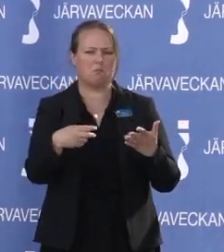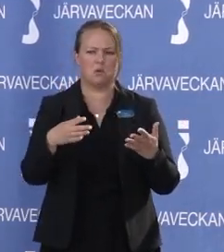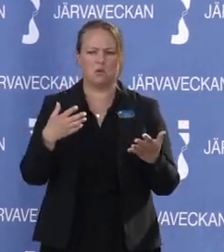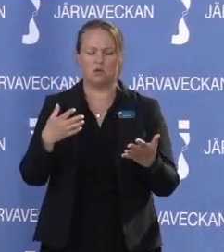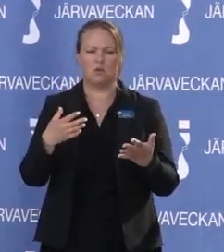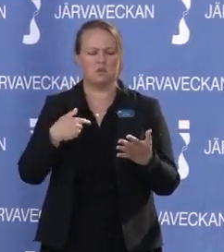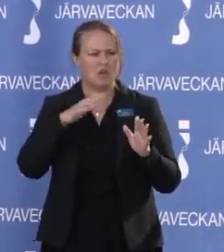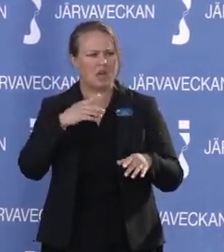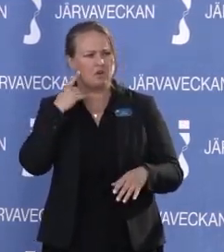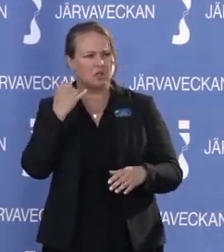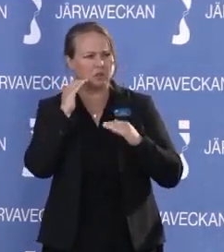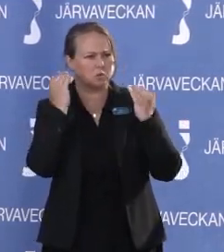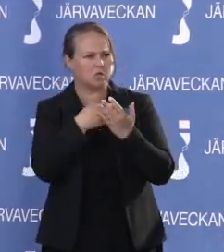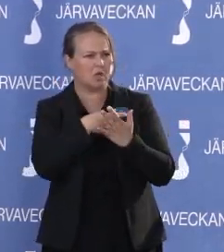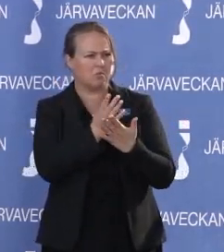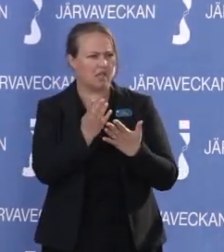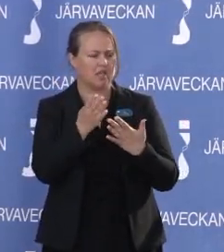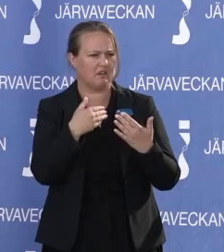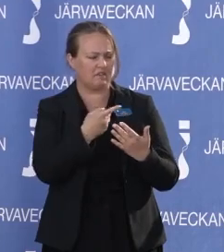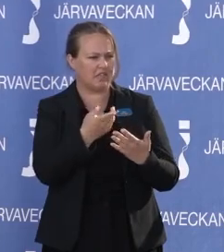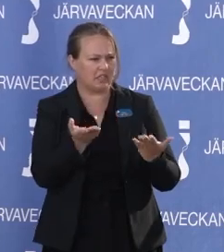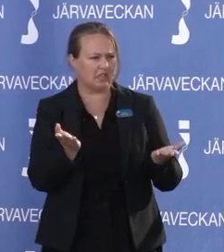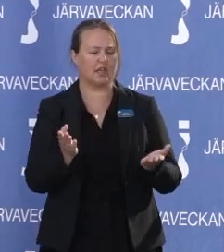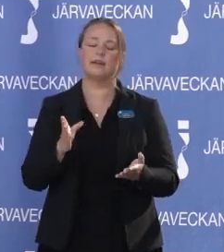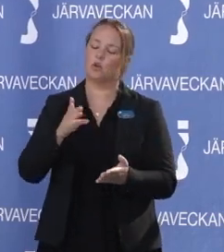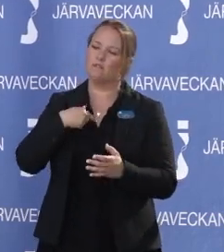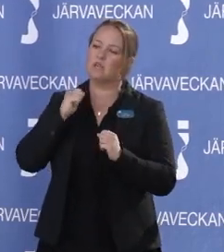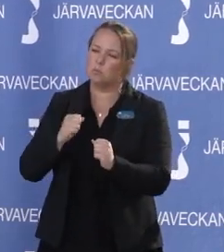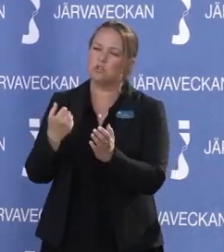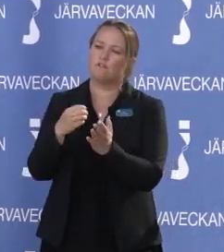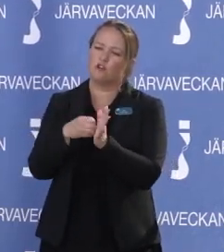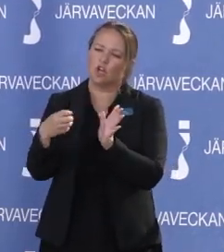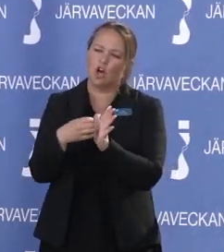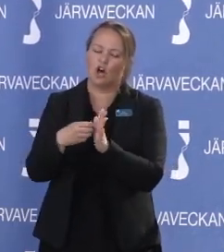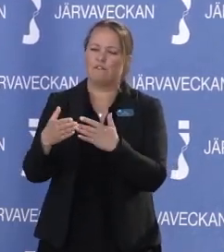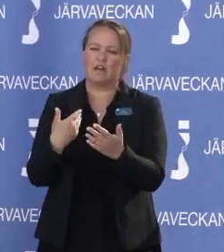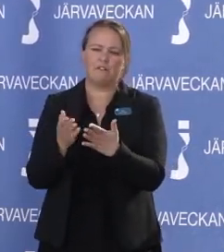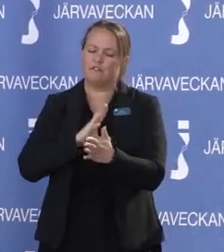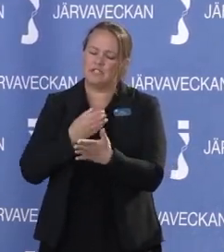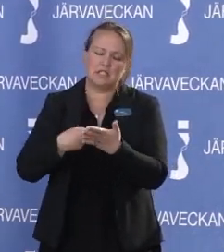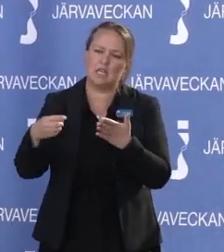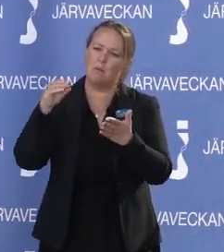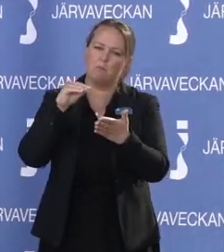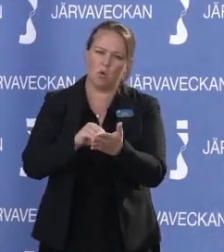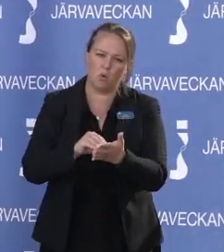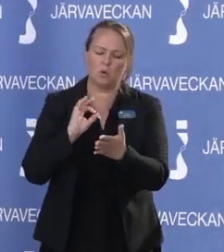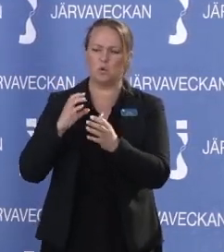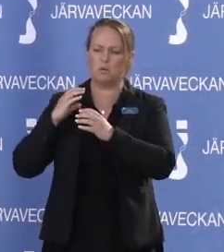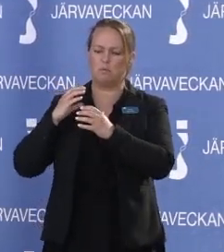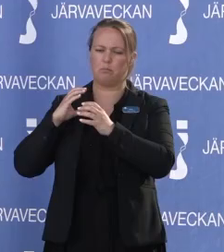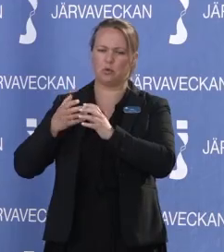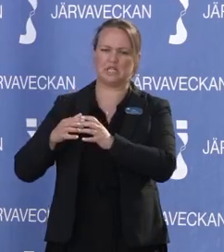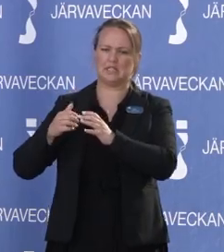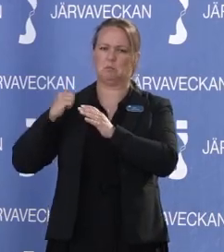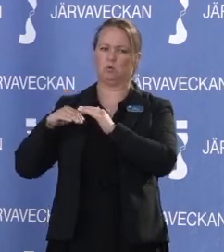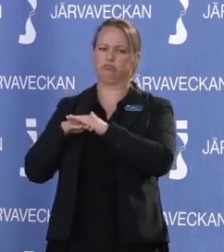medier, och då måste vi tala om att varför vi inte namnger, hur processen ser ut bakom. Och jag tror att det